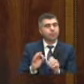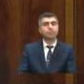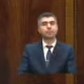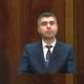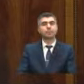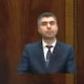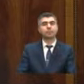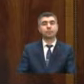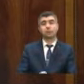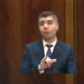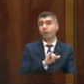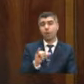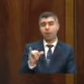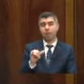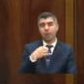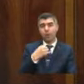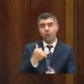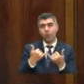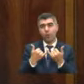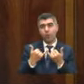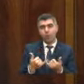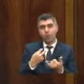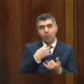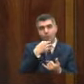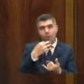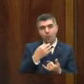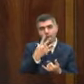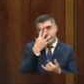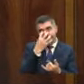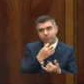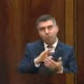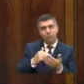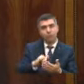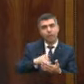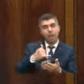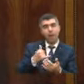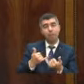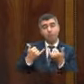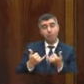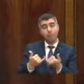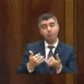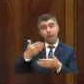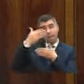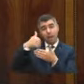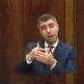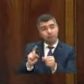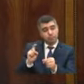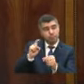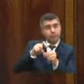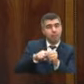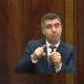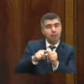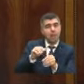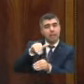من أنصار التشاؤم، وكشاب مغربي اختار عن قناعة الانخراط في الحياة الوطنية منذ